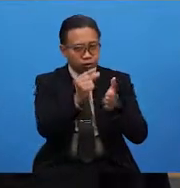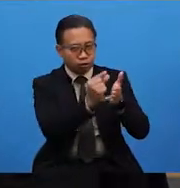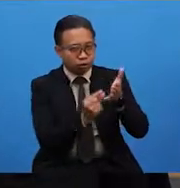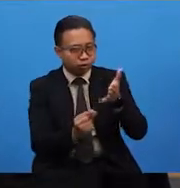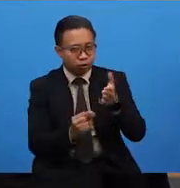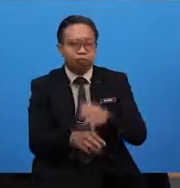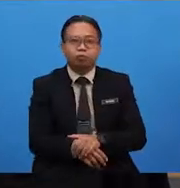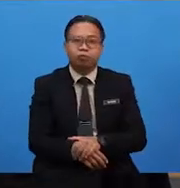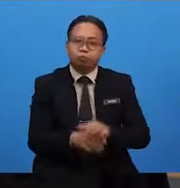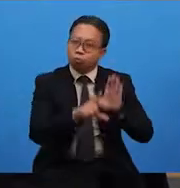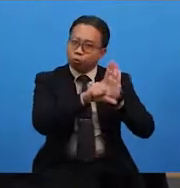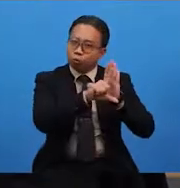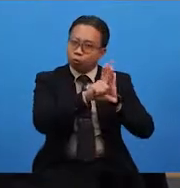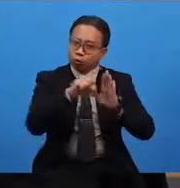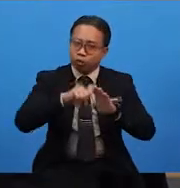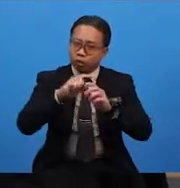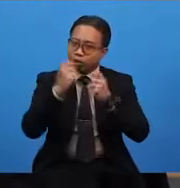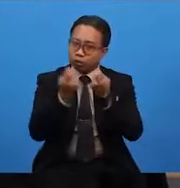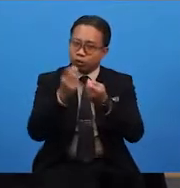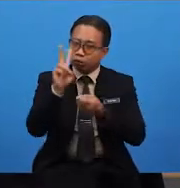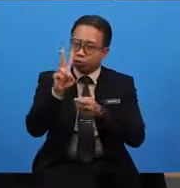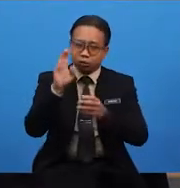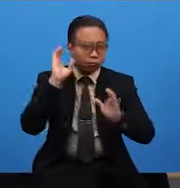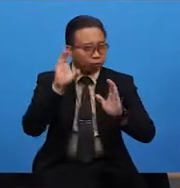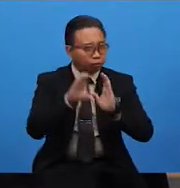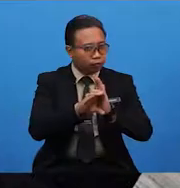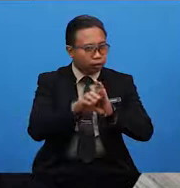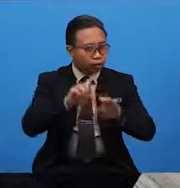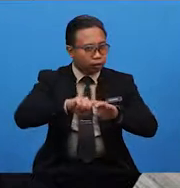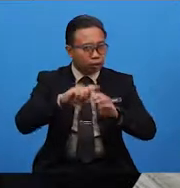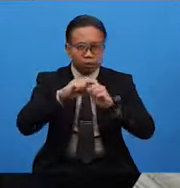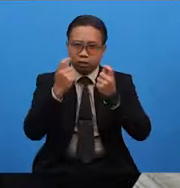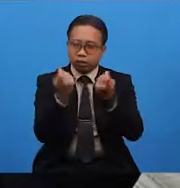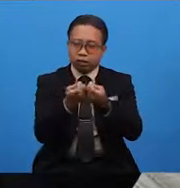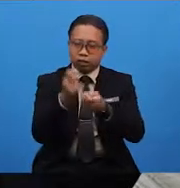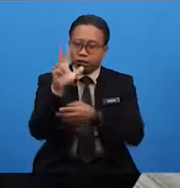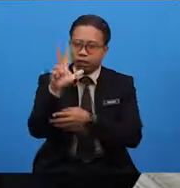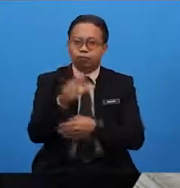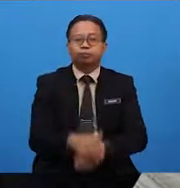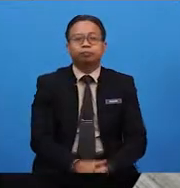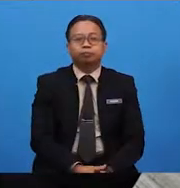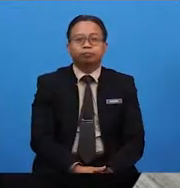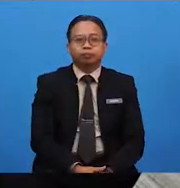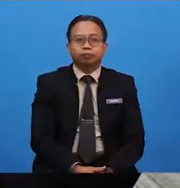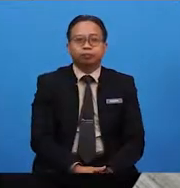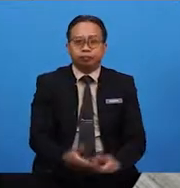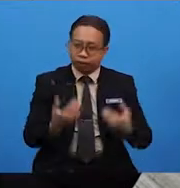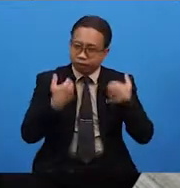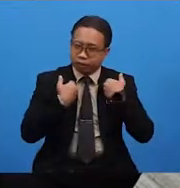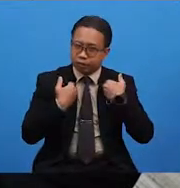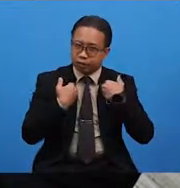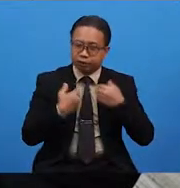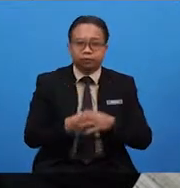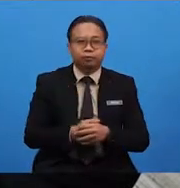dikata Duo menikah Le tipografi pula ditingkatkan 3y ada